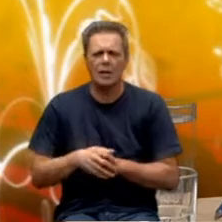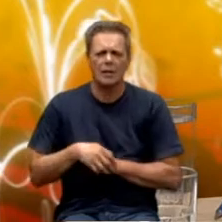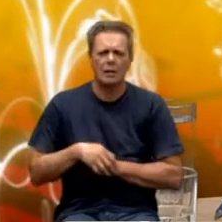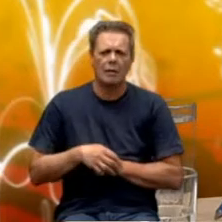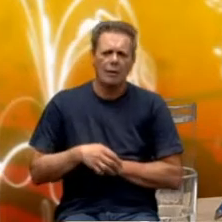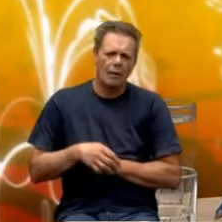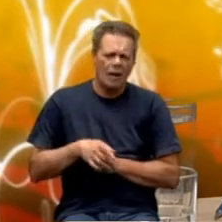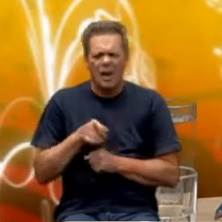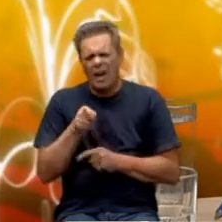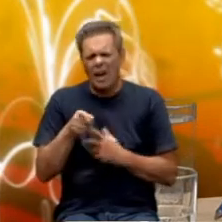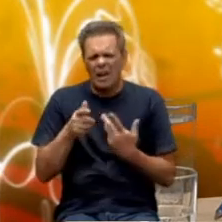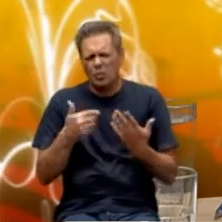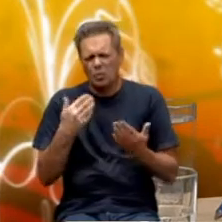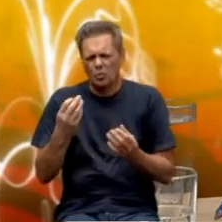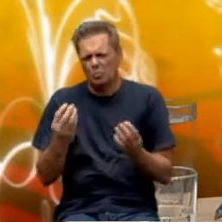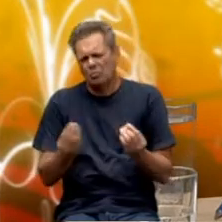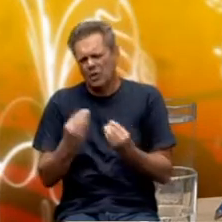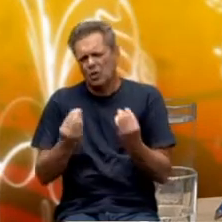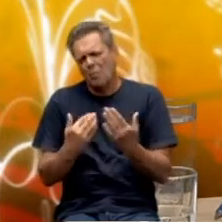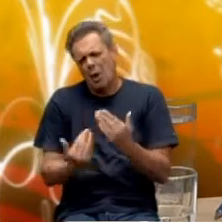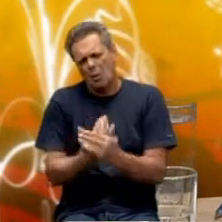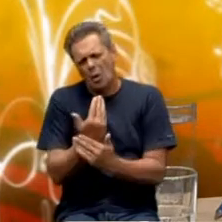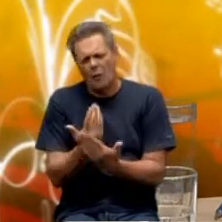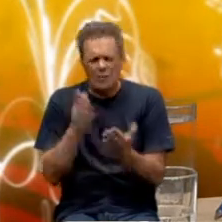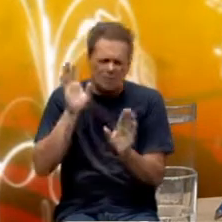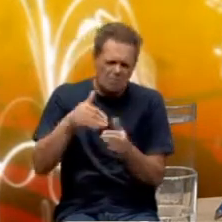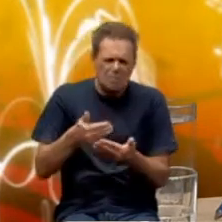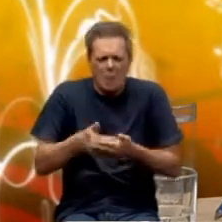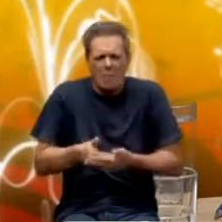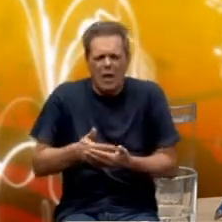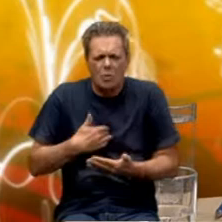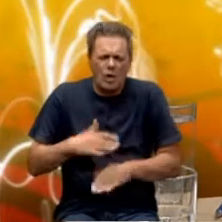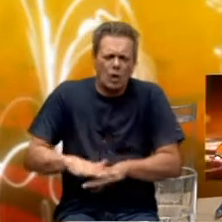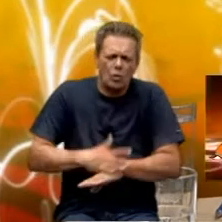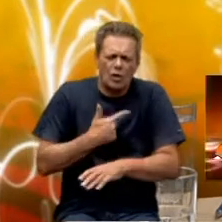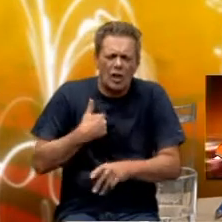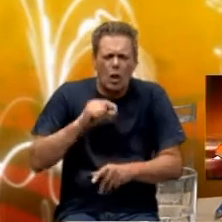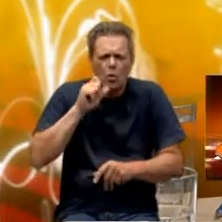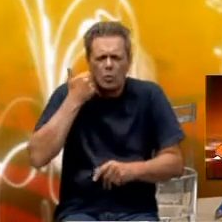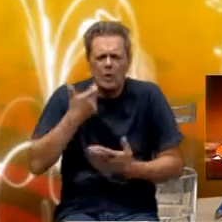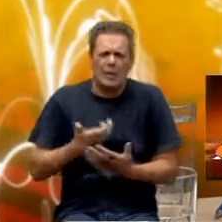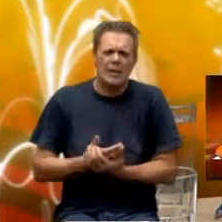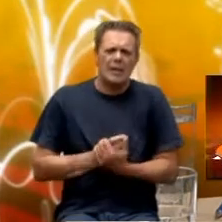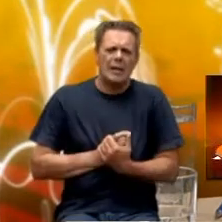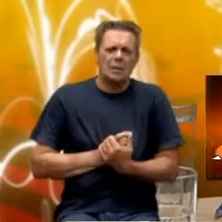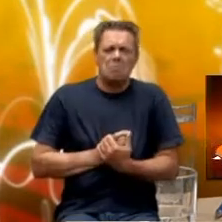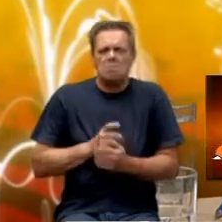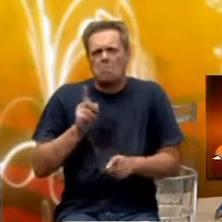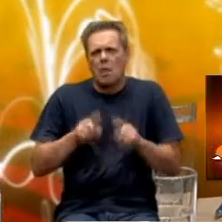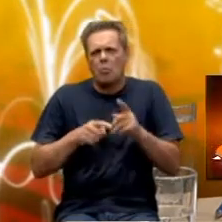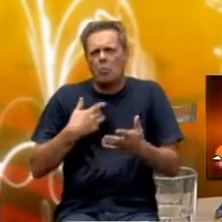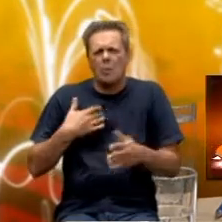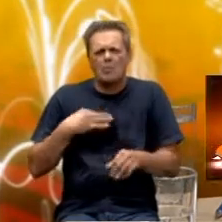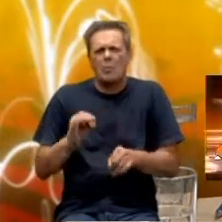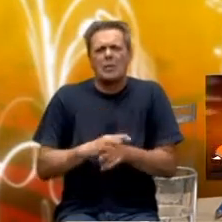malo tu samo ponoviti malo ovo bazu našeg osjećaja kao ljudi. Često puta smo nesretni